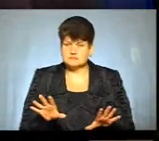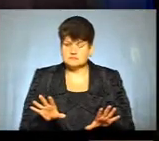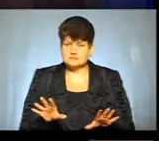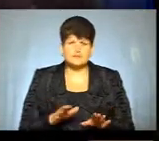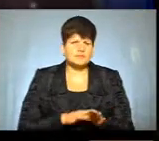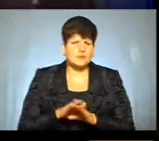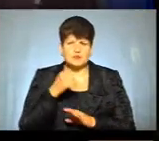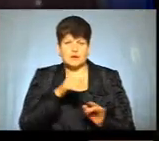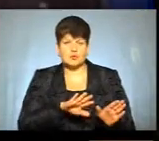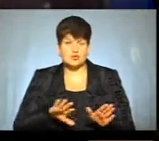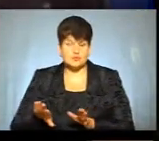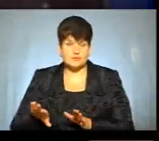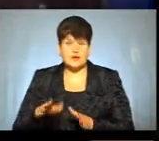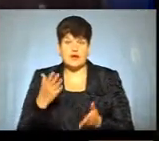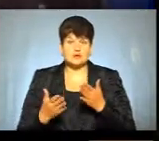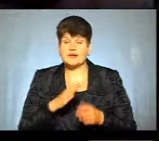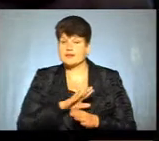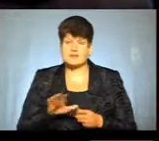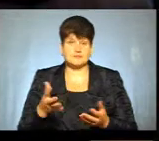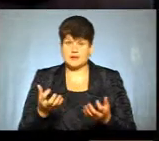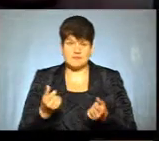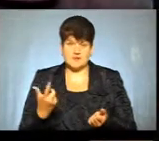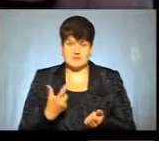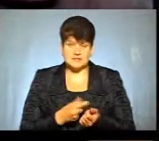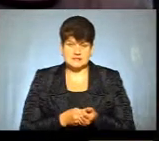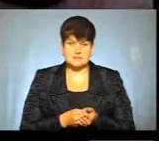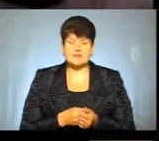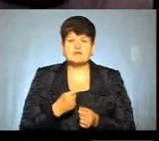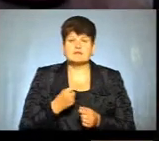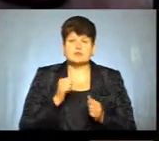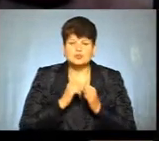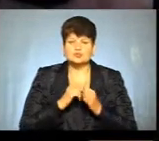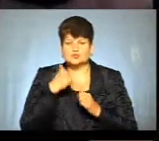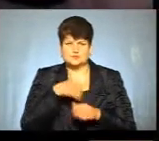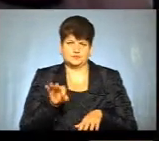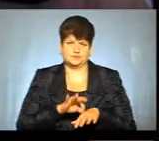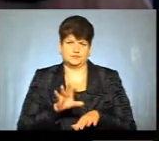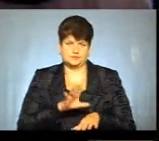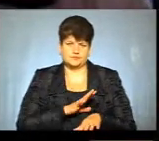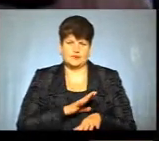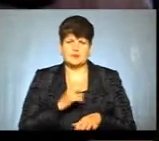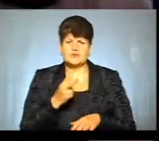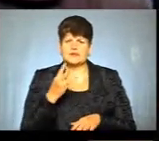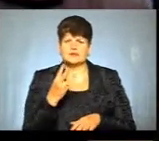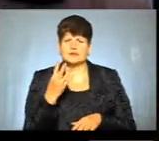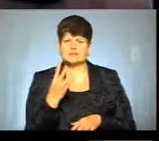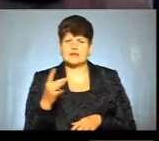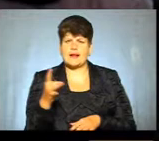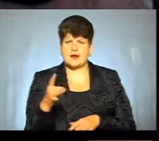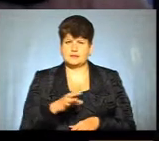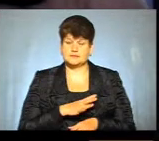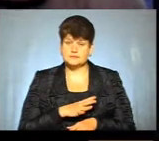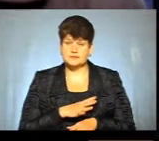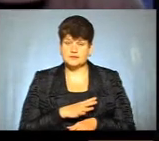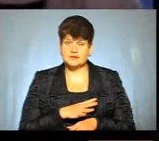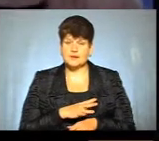рік пройшло, а як я не приймав вакцини, не проходило ні одного року, щоб я не болів. Ото по два, по три, по чотири рази. І я